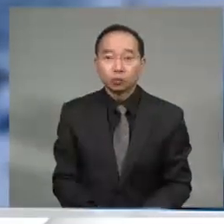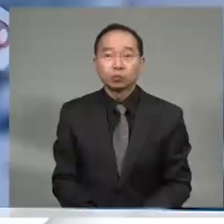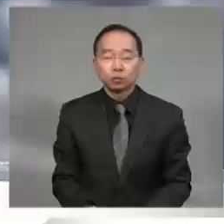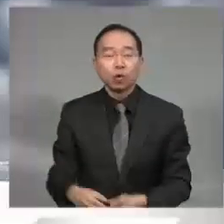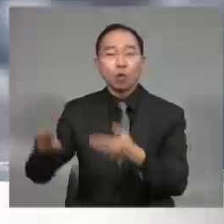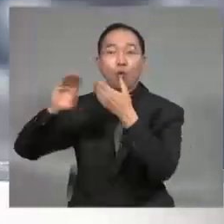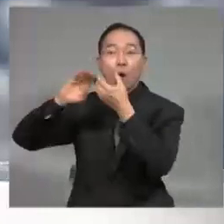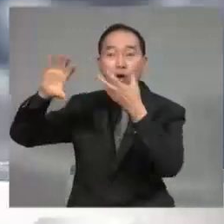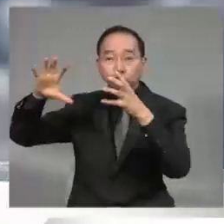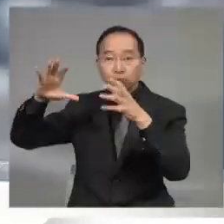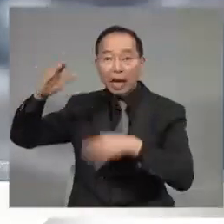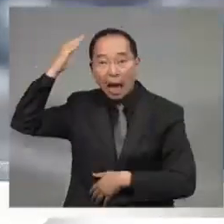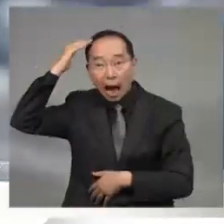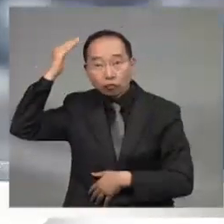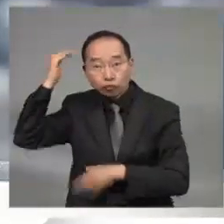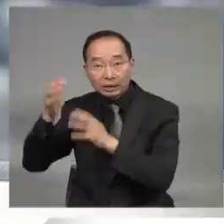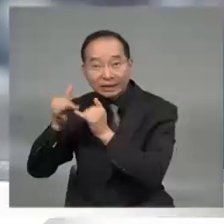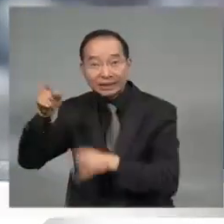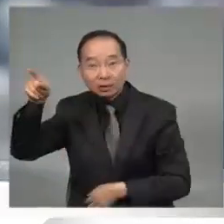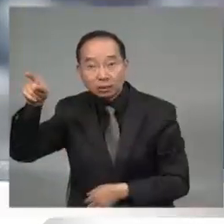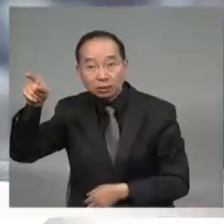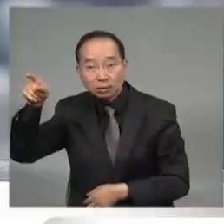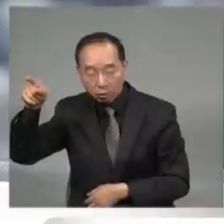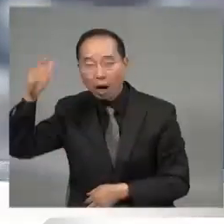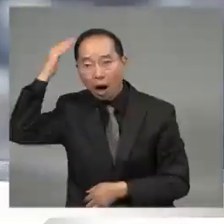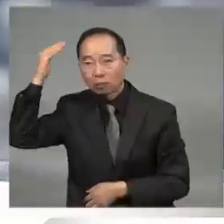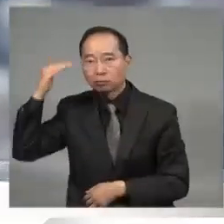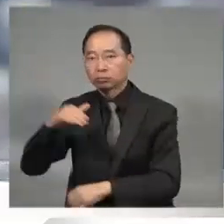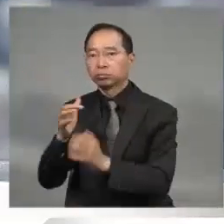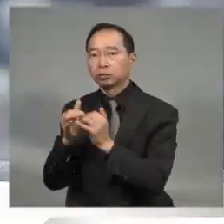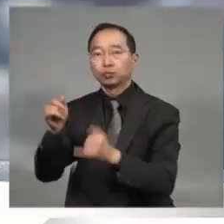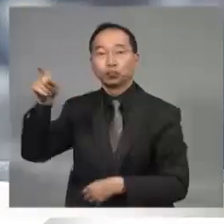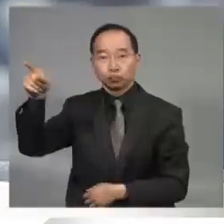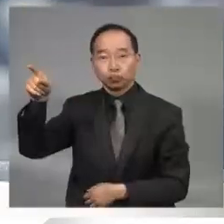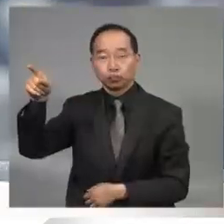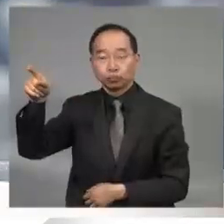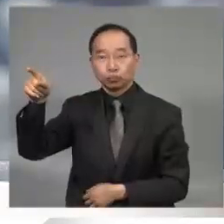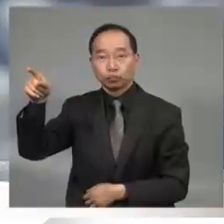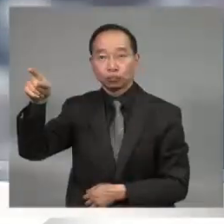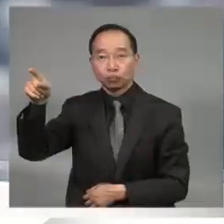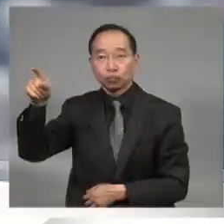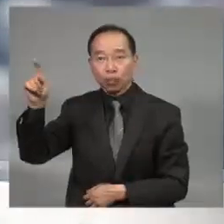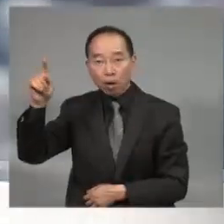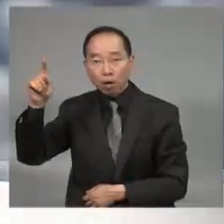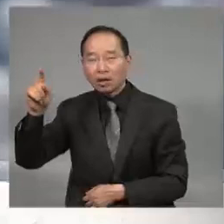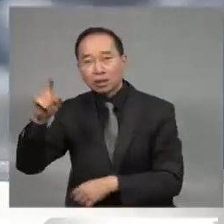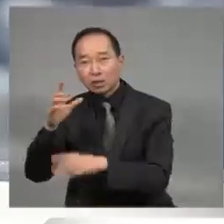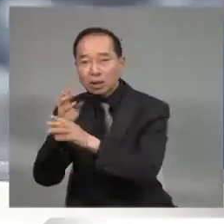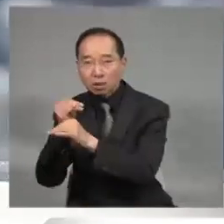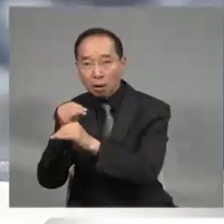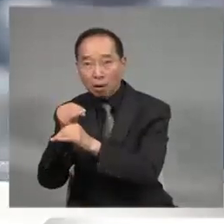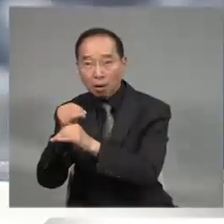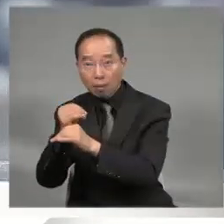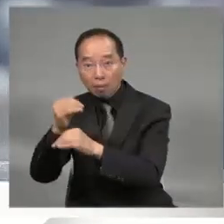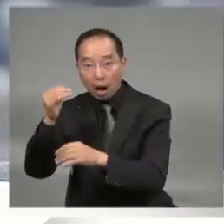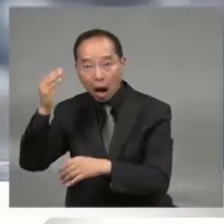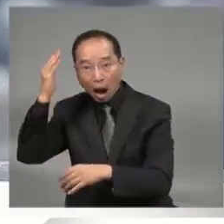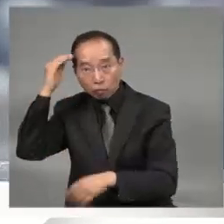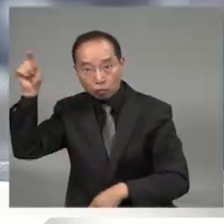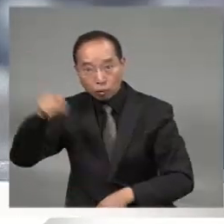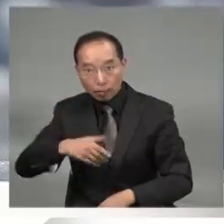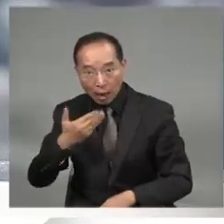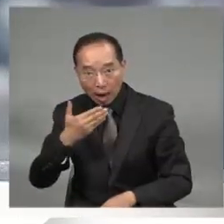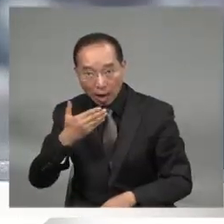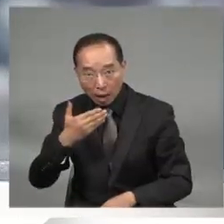재외국민도 선거권을 가진 대한민국 국민이니까요. 혹시 귀국 투표가 가능하신 분들은 선거일에 투표 참여해